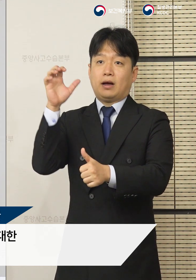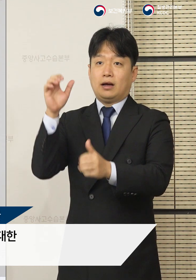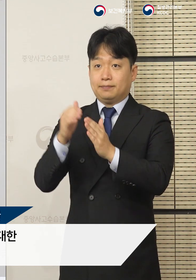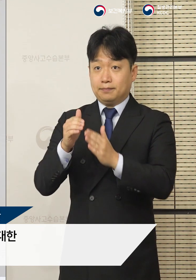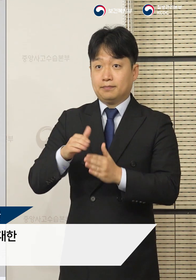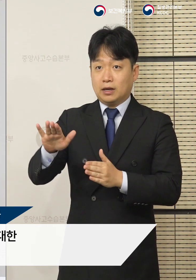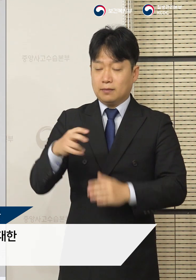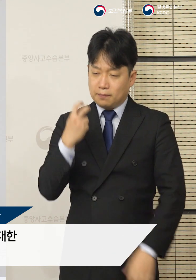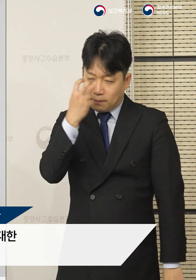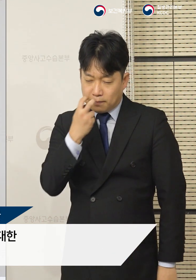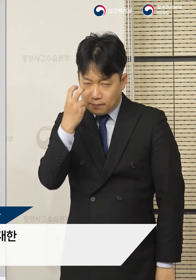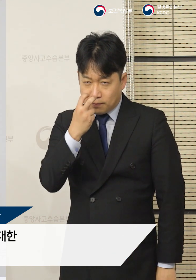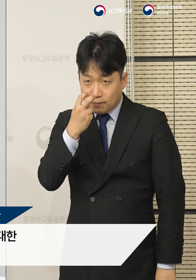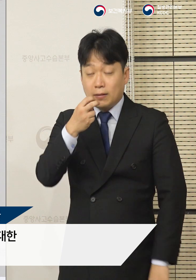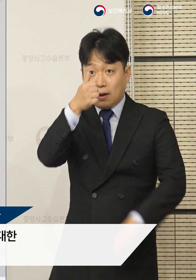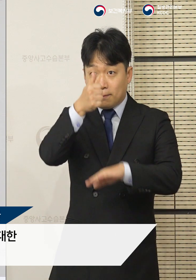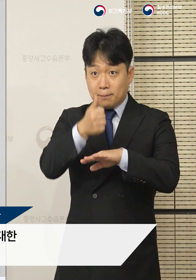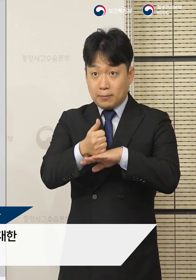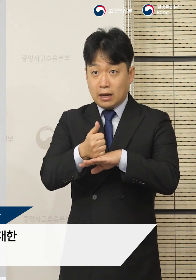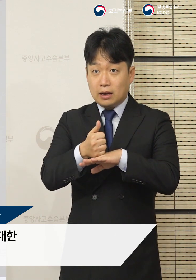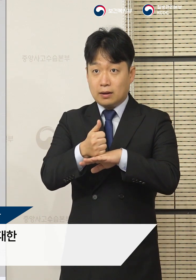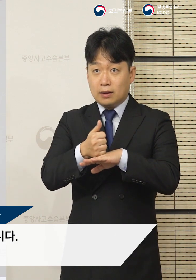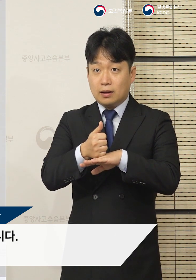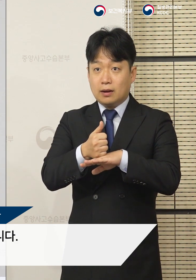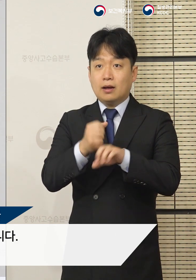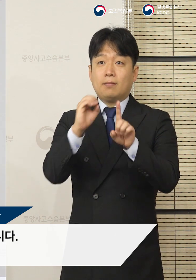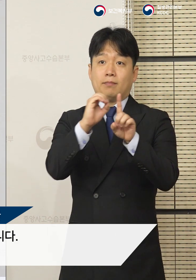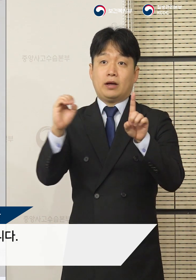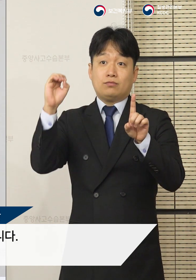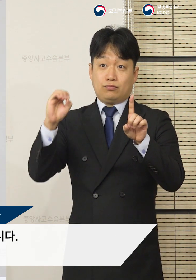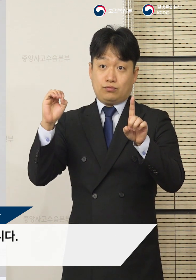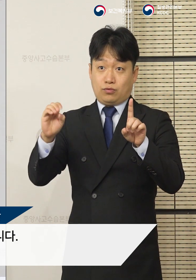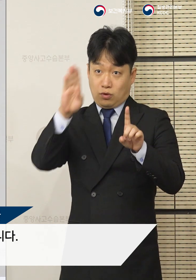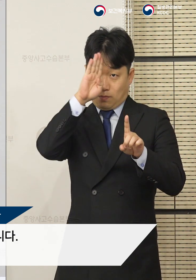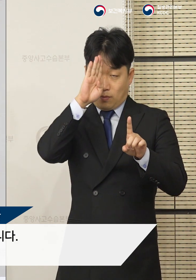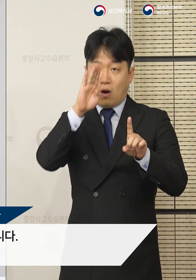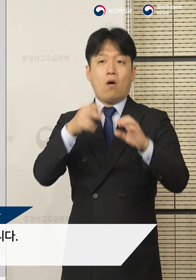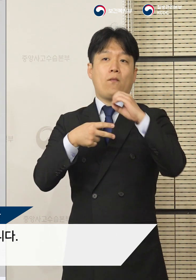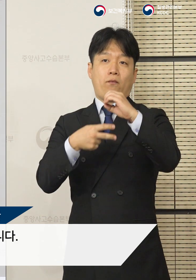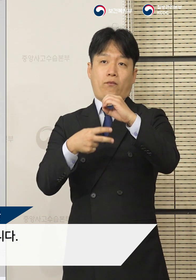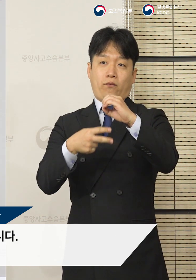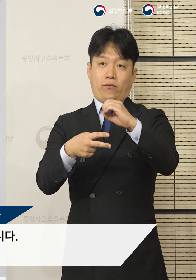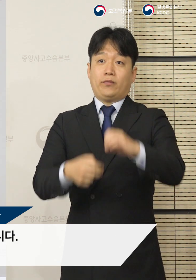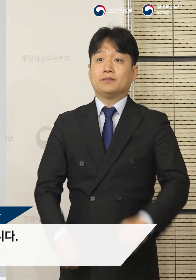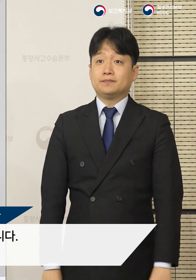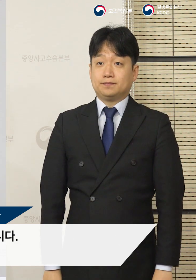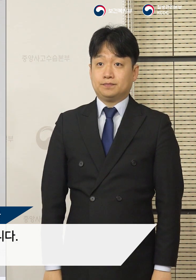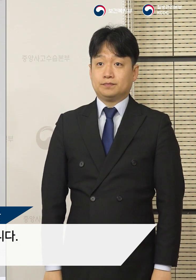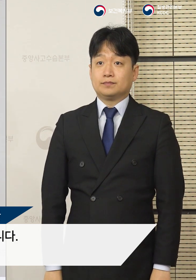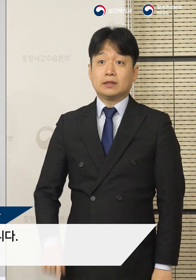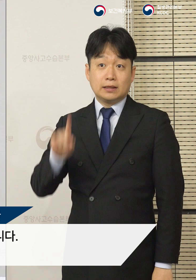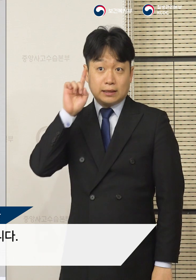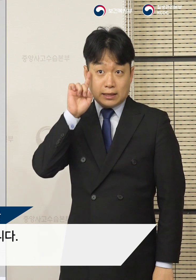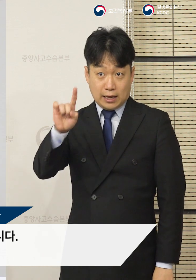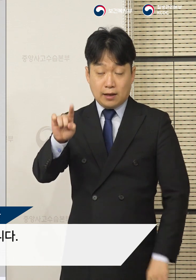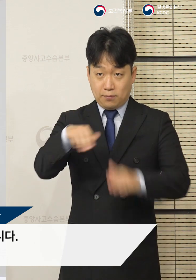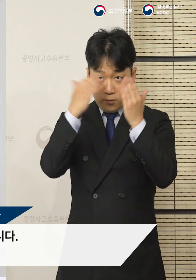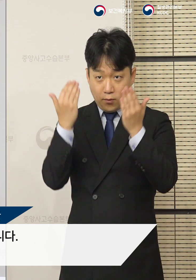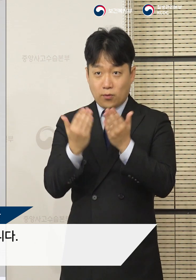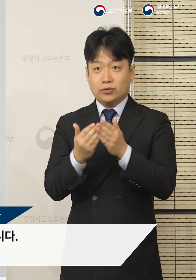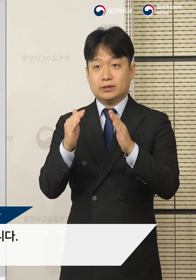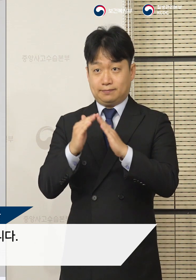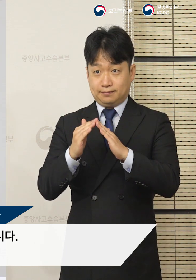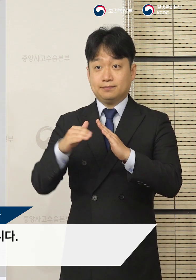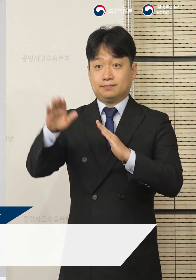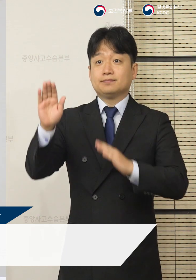전 전수진단검사를 시행한 결과 모두 음성으로 나타나서 내일 차질 없이 퇴소하게